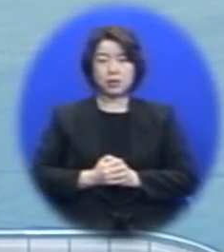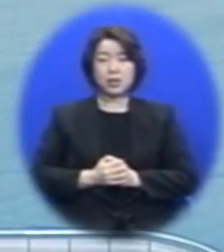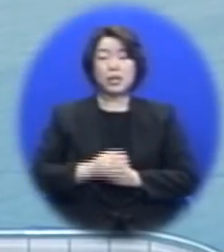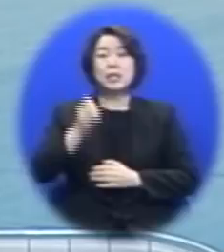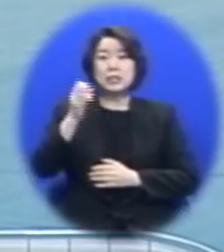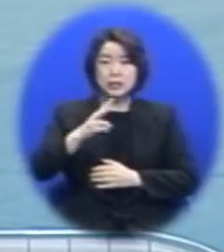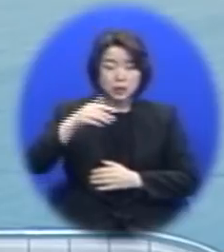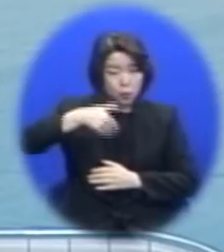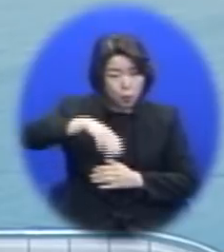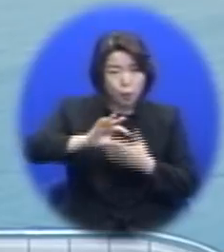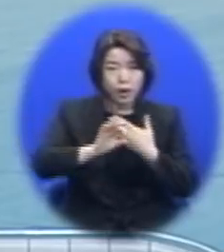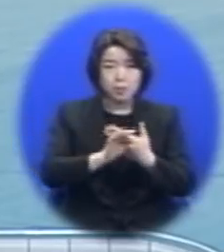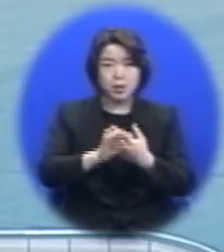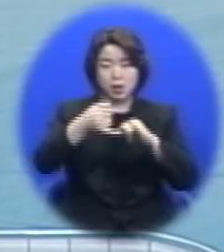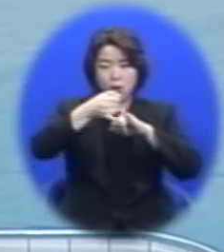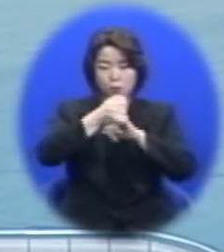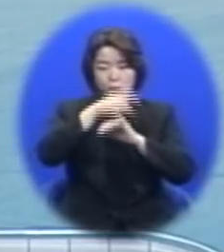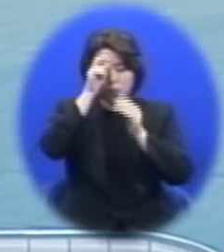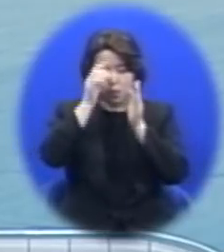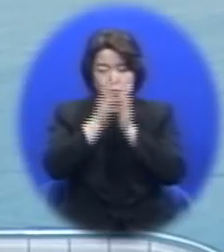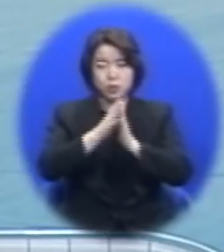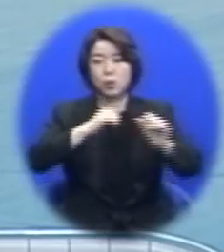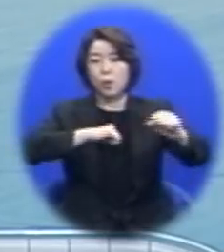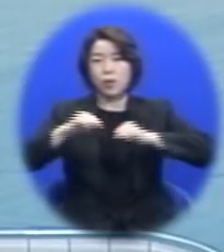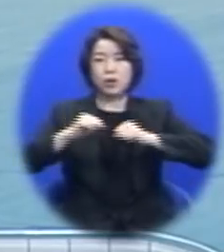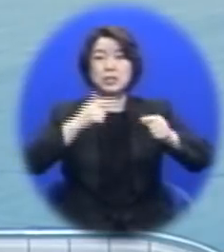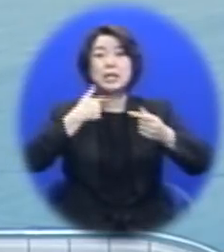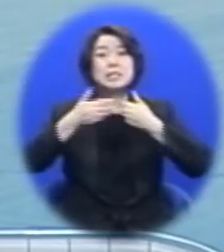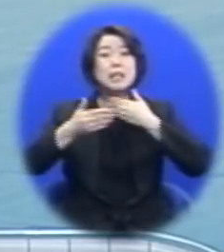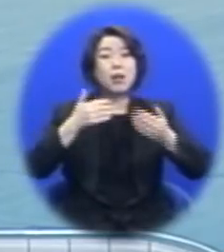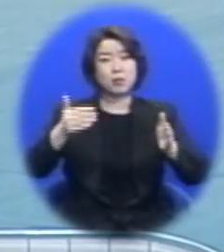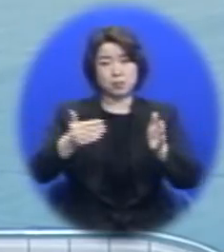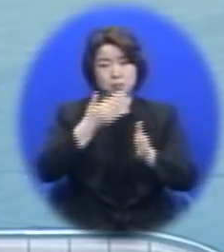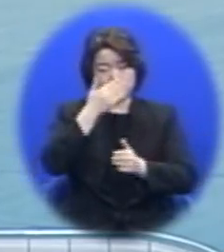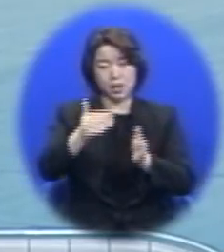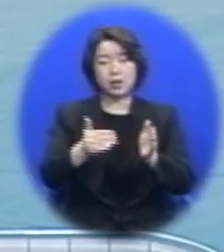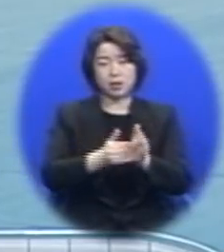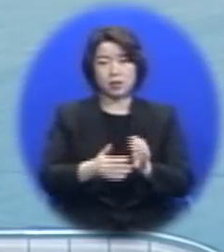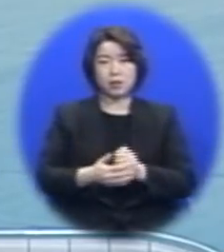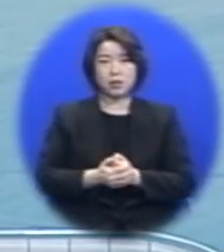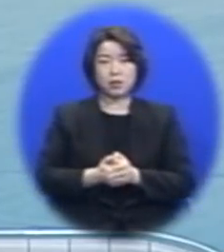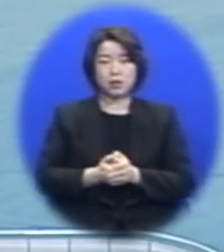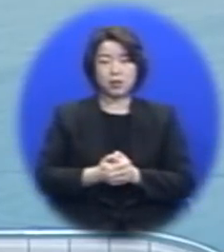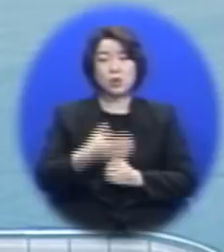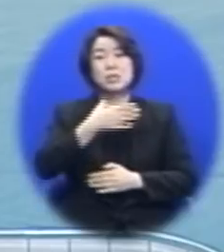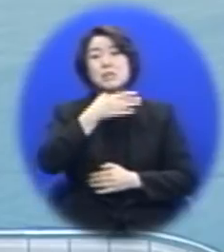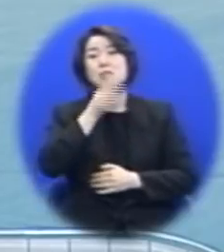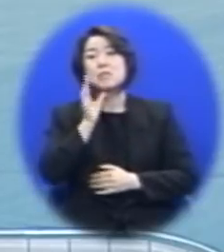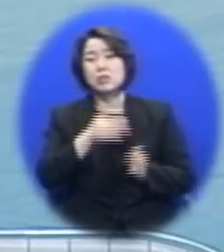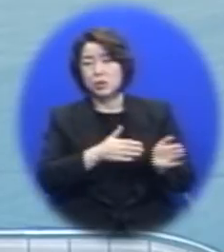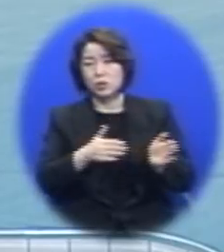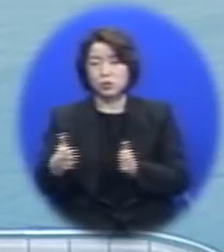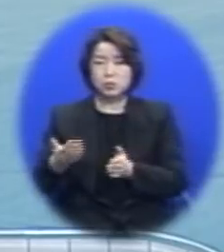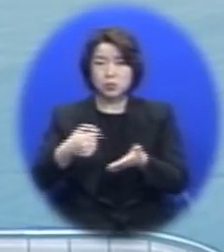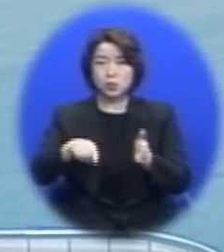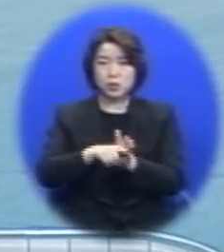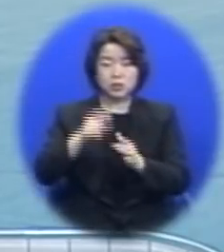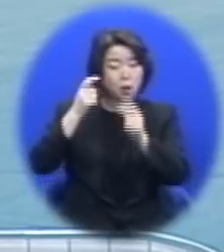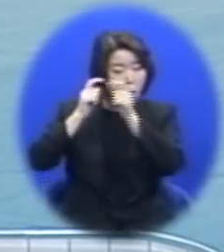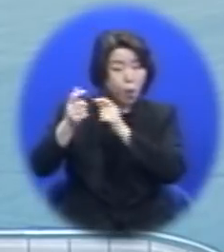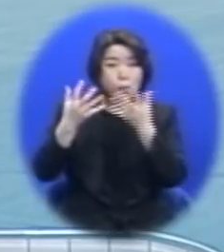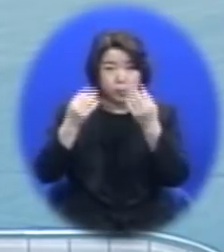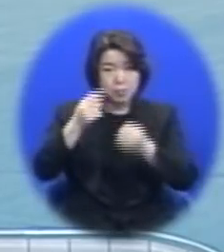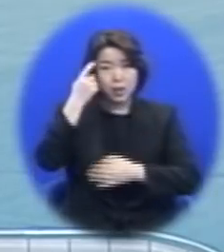그러고 나가면 반드시 기도의 역사들을 체험하게 됩니다. 노후 준비하느라고 고민